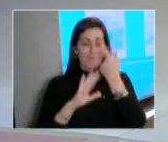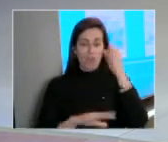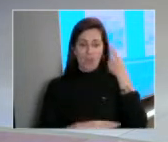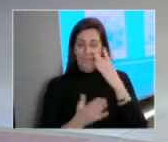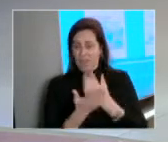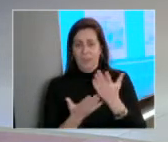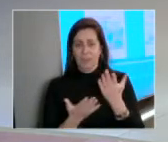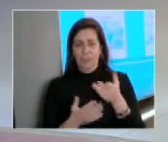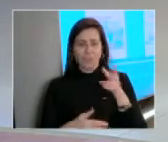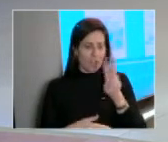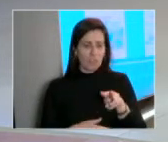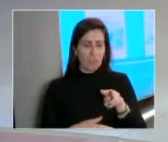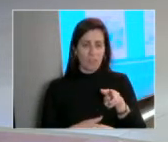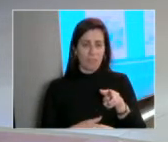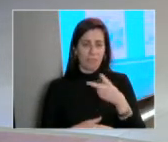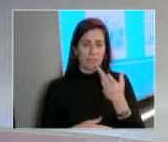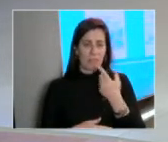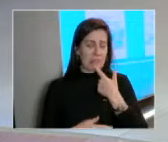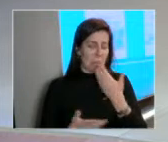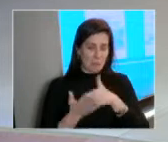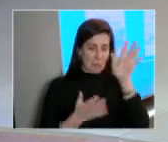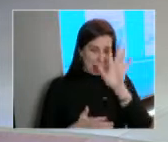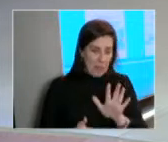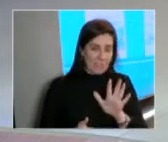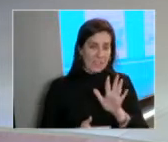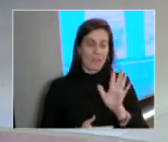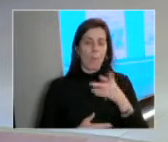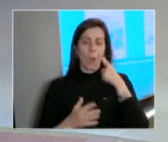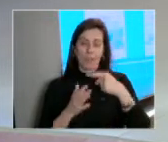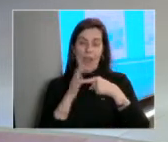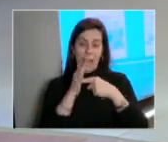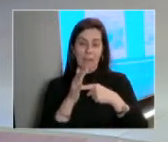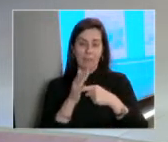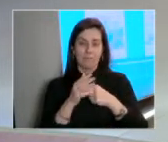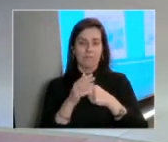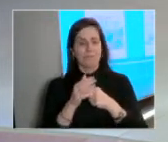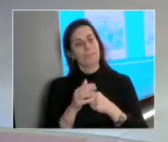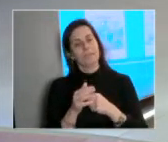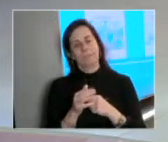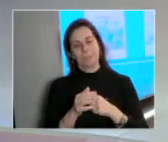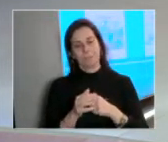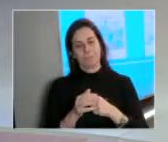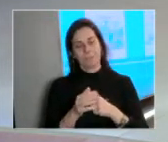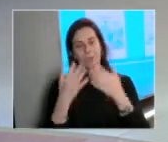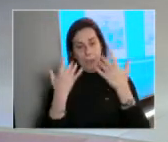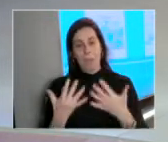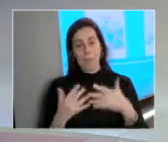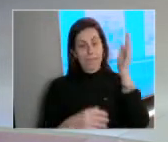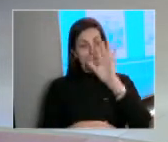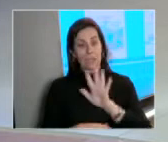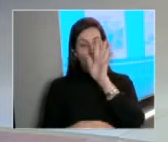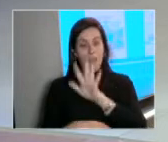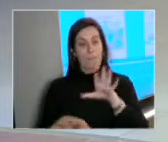שבועיים, בכלל יש טעם בכלל להמשיך אותה. אז בואו נראה לכם ככה מקבץ של כמה